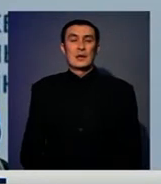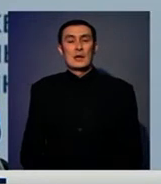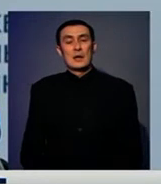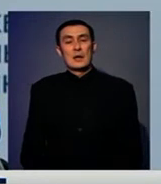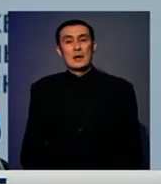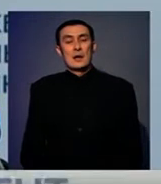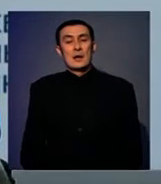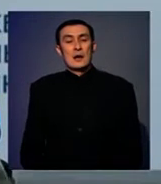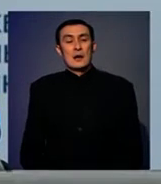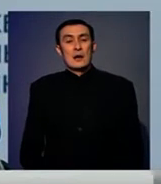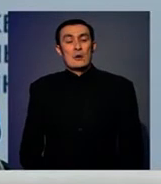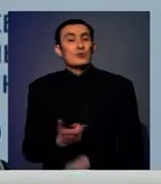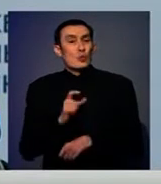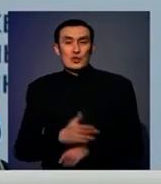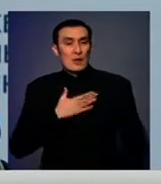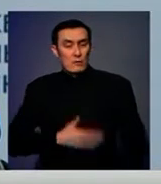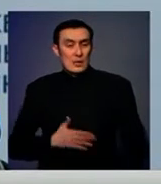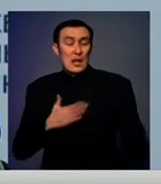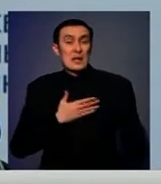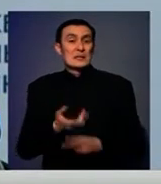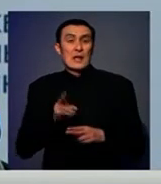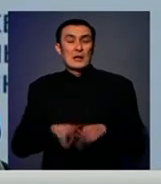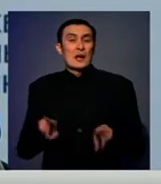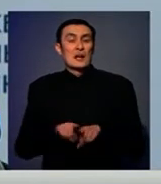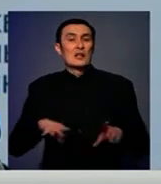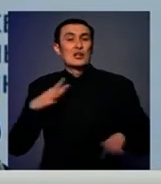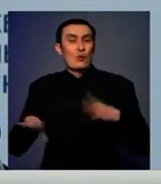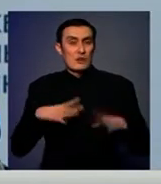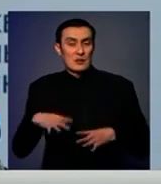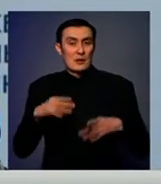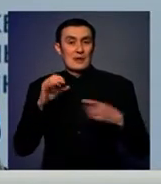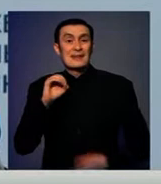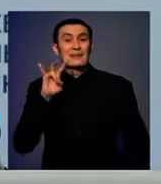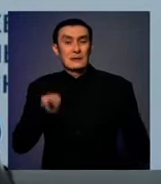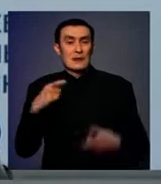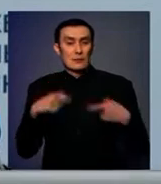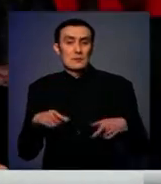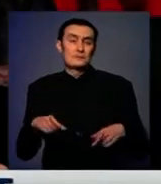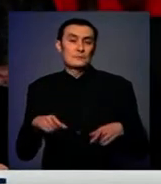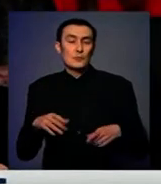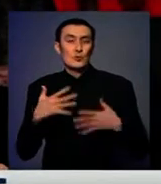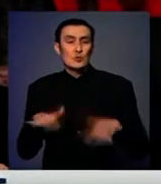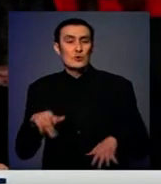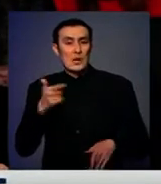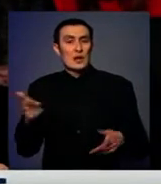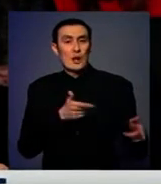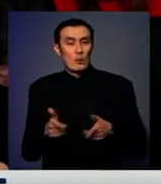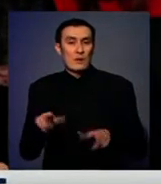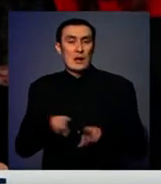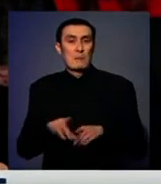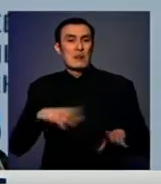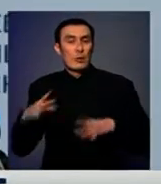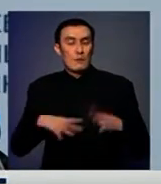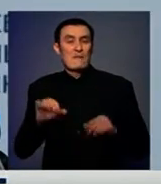Ученики очень довольны, они так и говорят, что для нас это как бы тренировочный ЕНТ. Уже психоэмоционально они уже готовы. Для них это очень